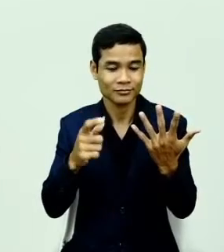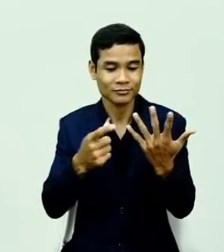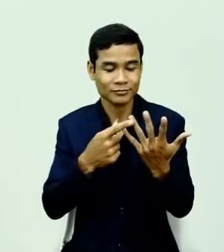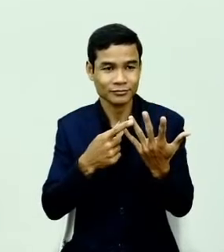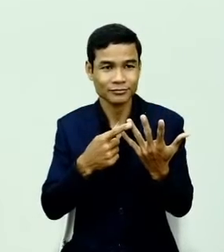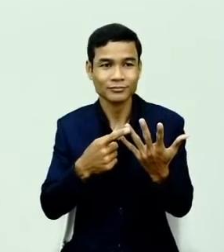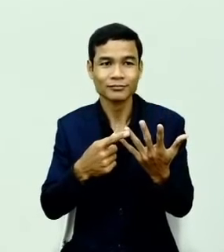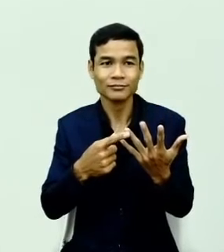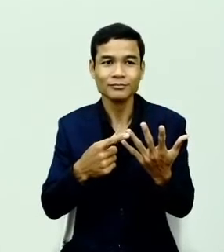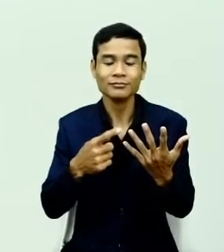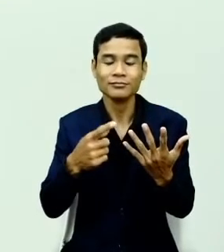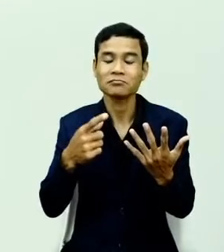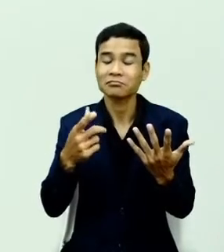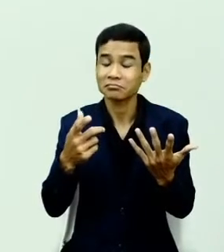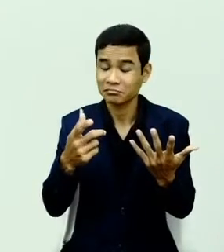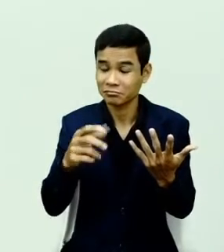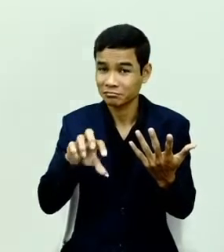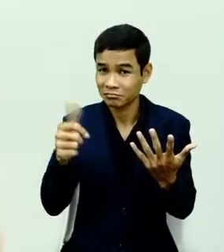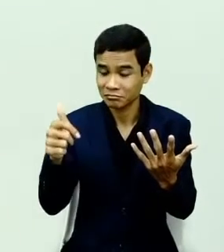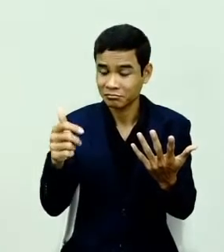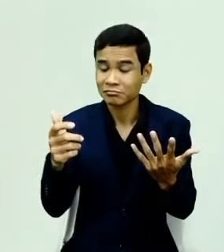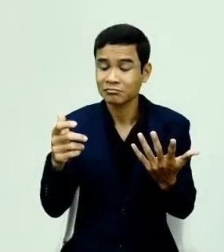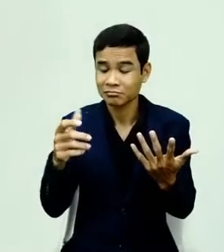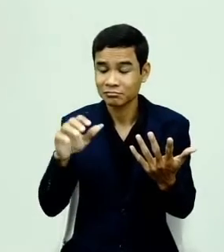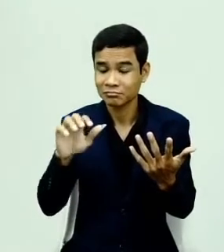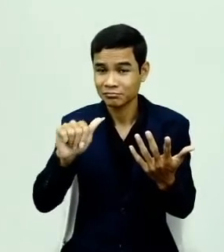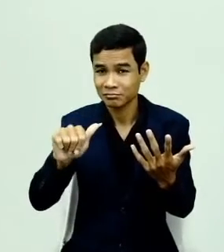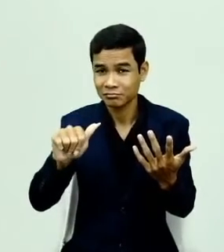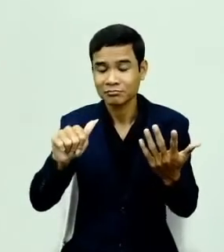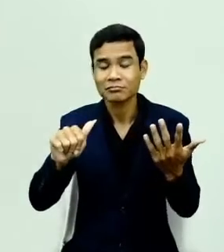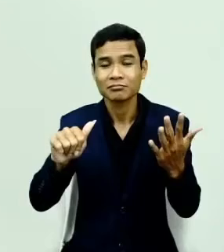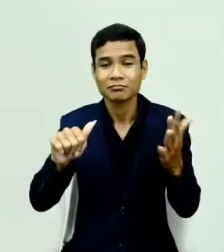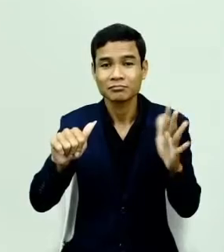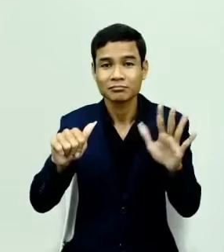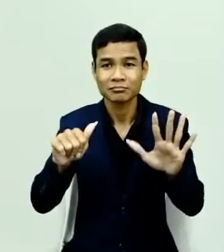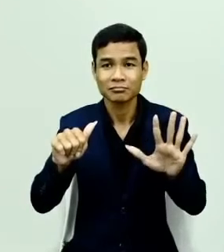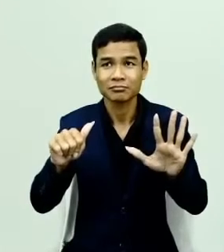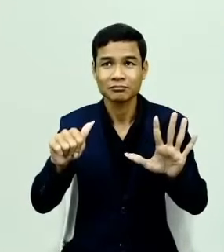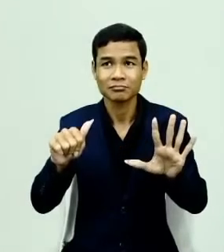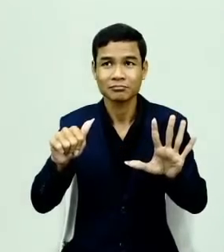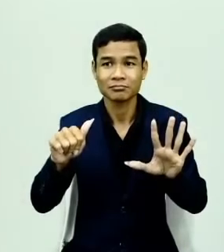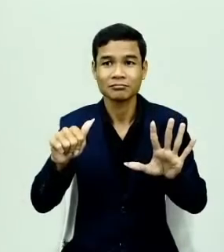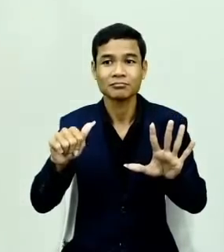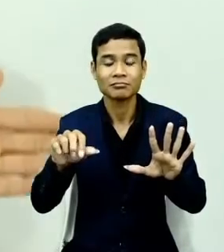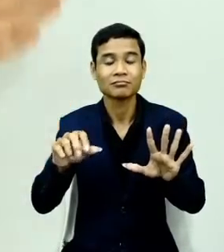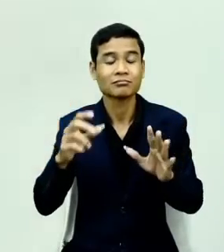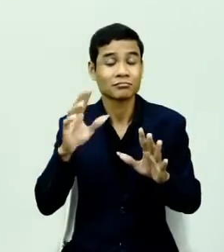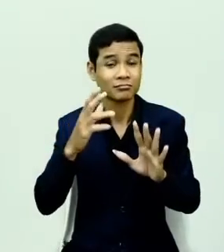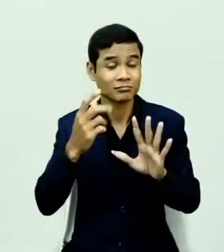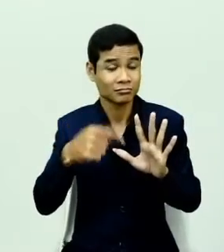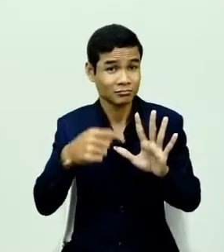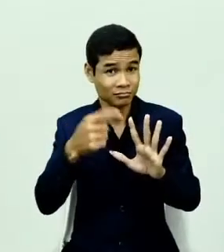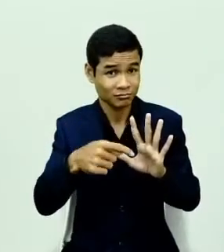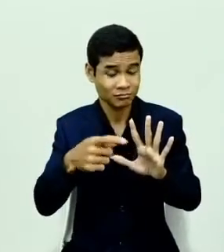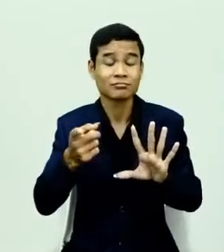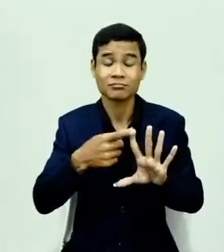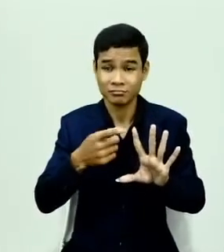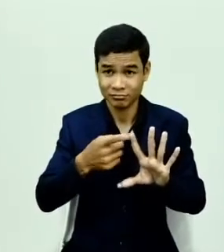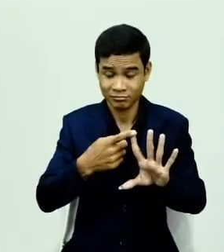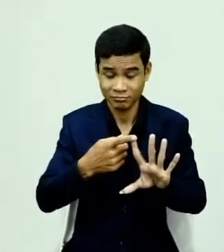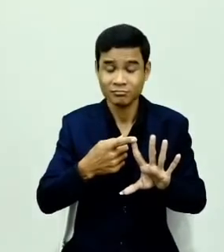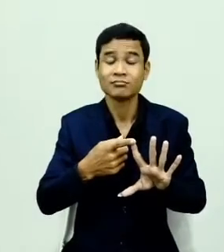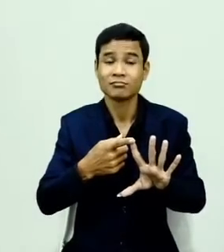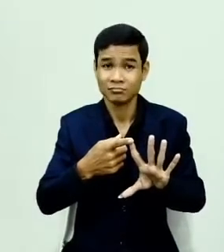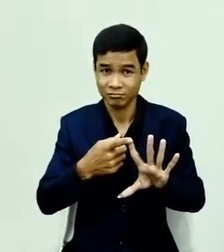អចាមានអីទៀតកូនចាមានញចានឹងមានស្រៈអីគេចានឹងស្រៈ